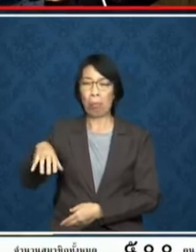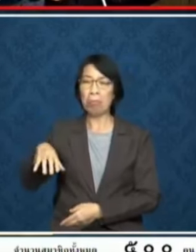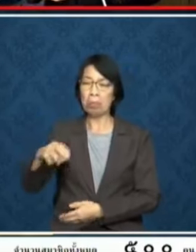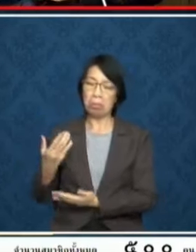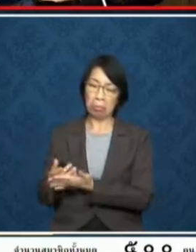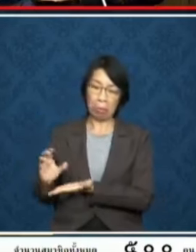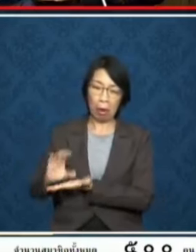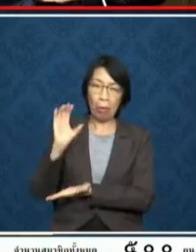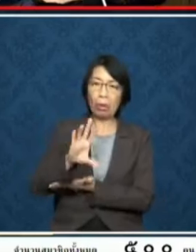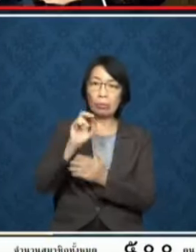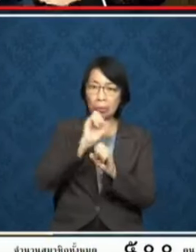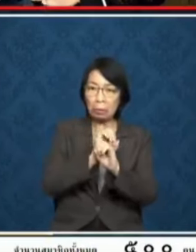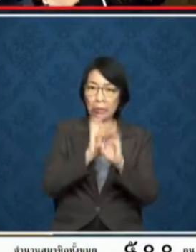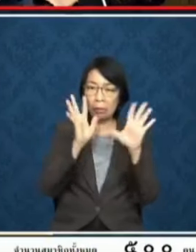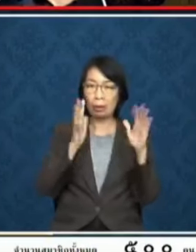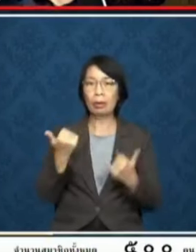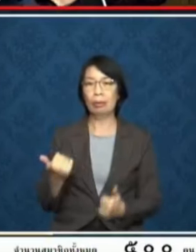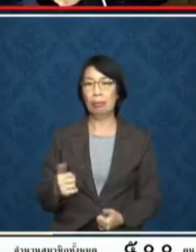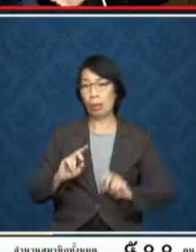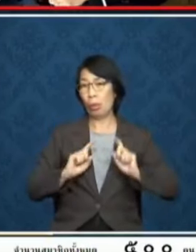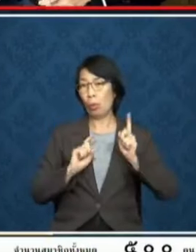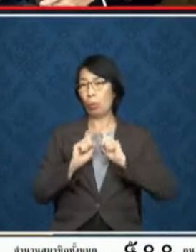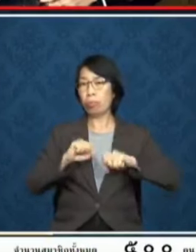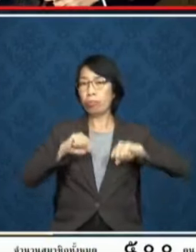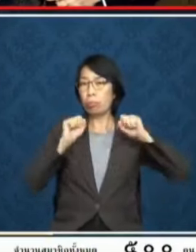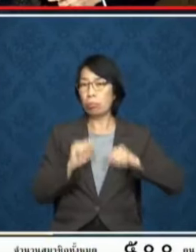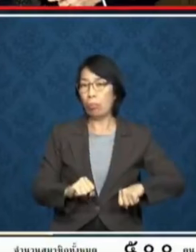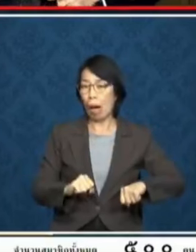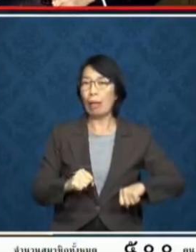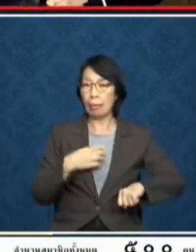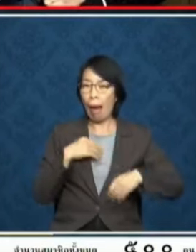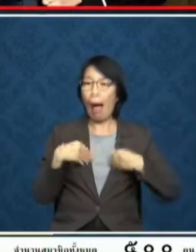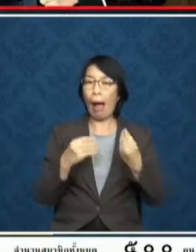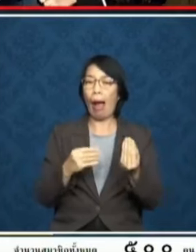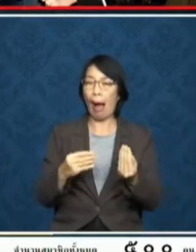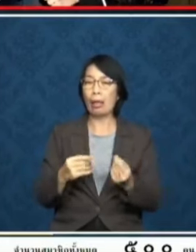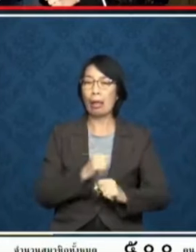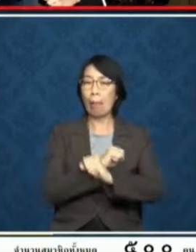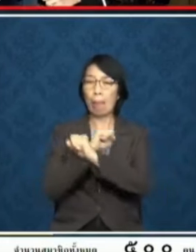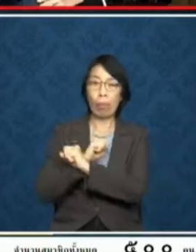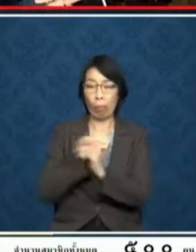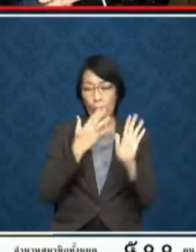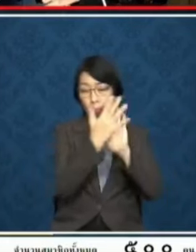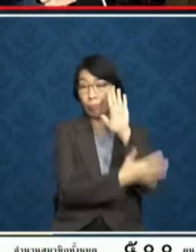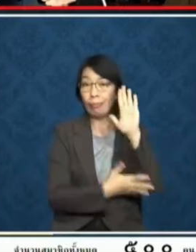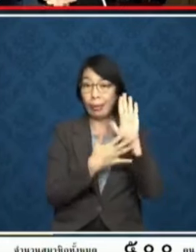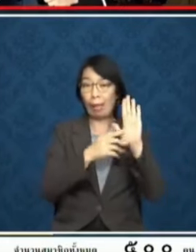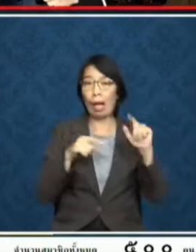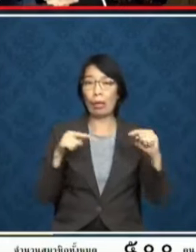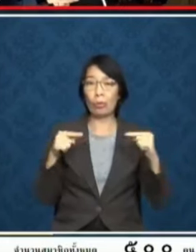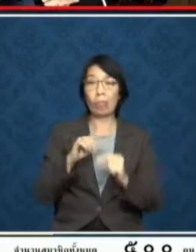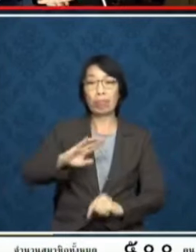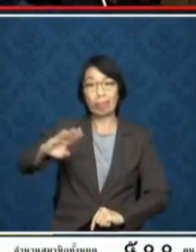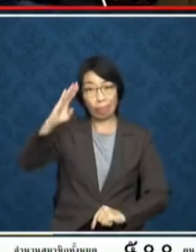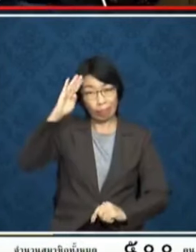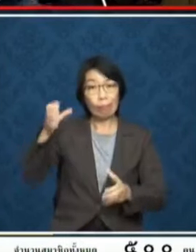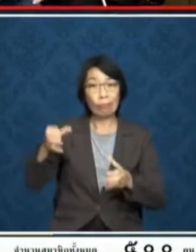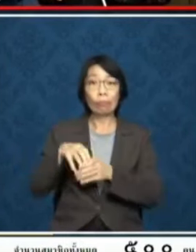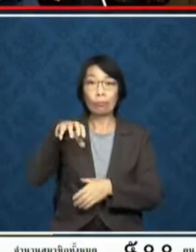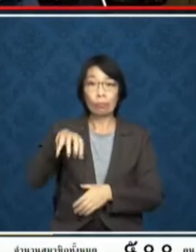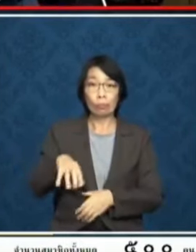เมื่อมีมติอนุมัติหลักการร่างพรบ.อุตสาหกรรมป้องกันประเทศและการพลังงานทหารโดยให้กระทรวงกลาโหมและส